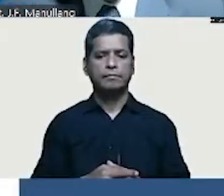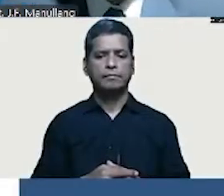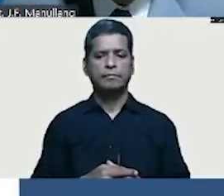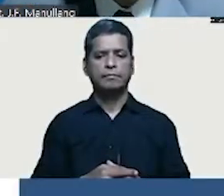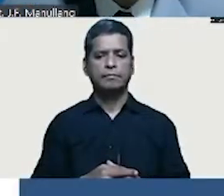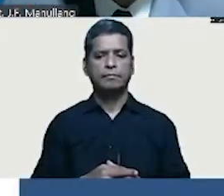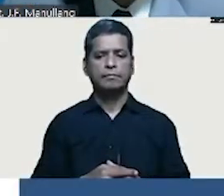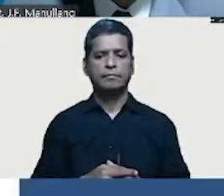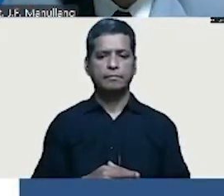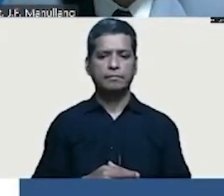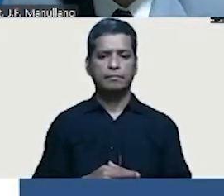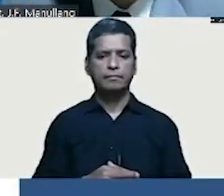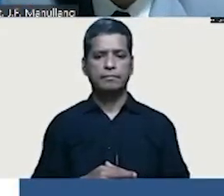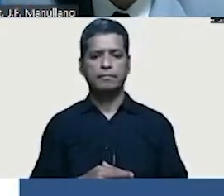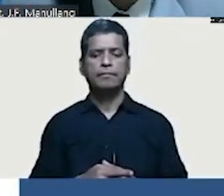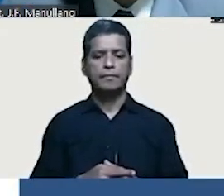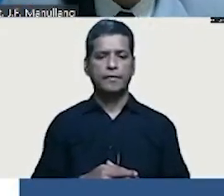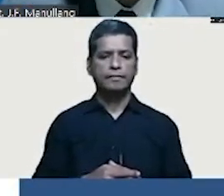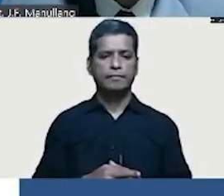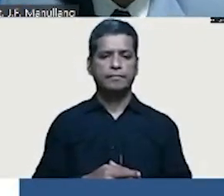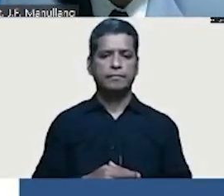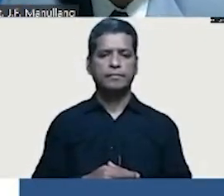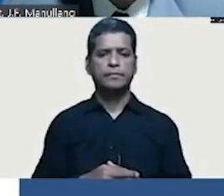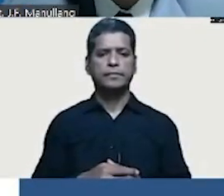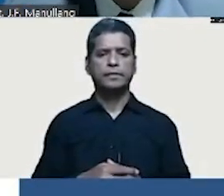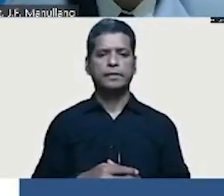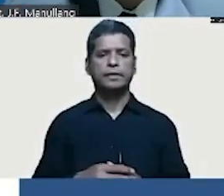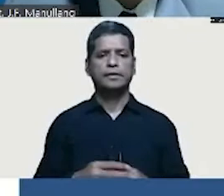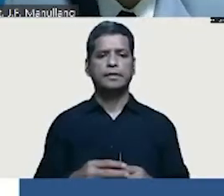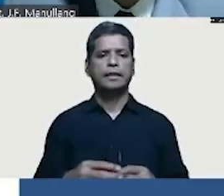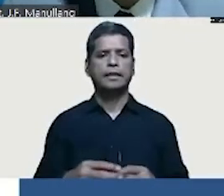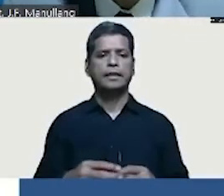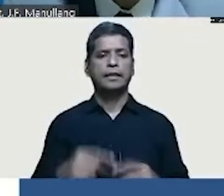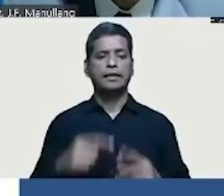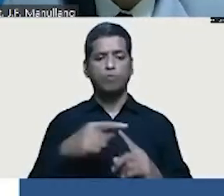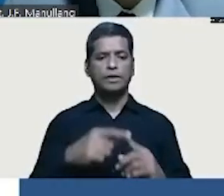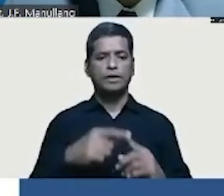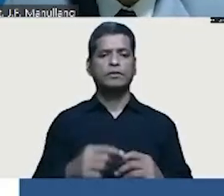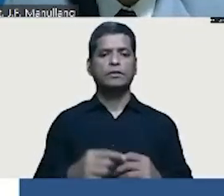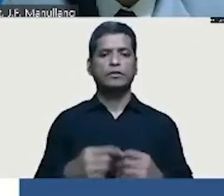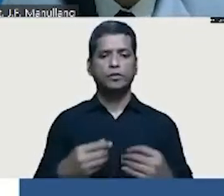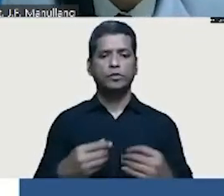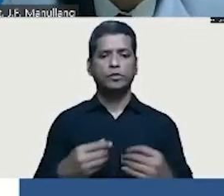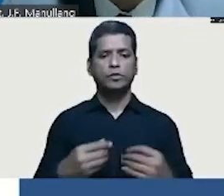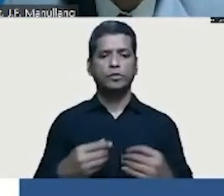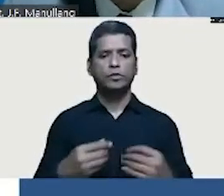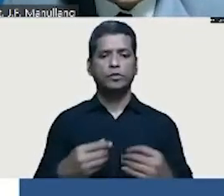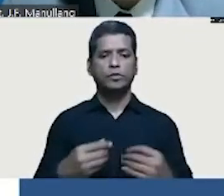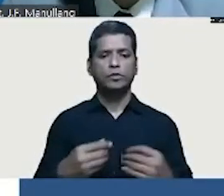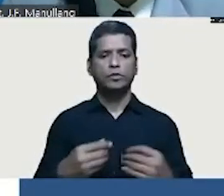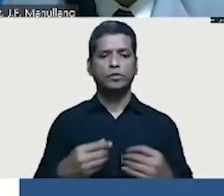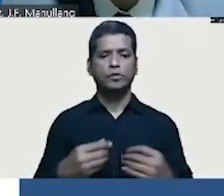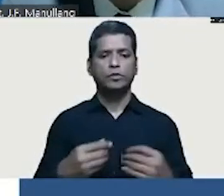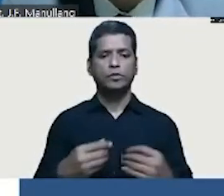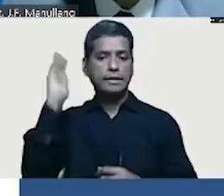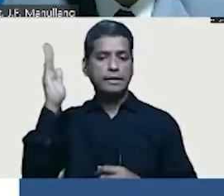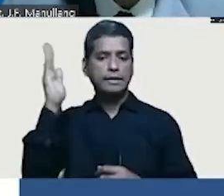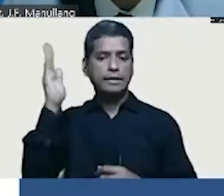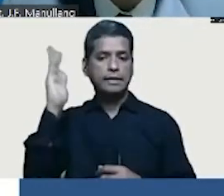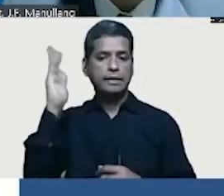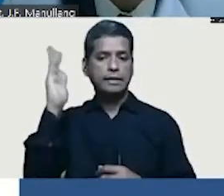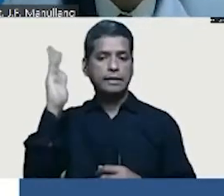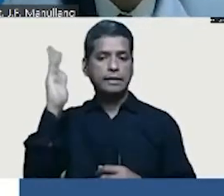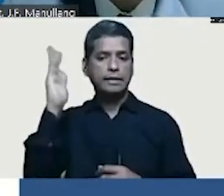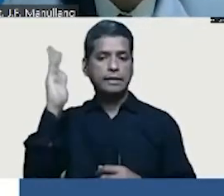stimuli sudah Yaudah iya ini artinya kesaksian penyerahan